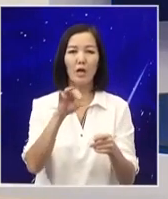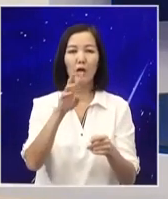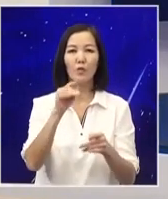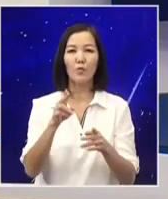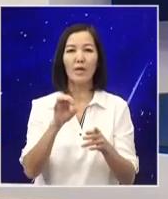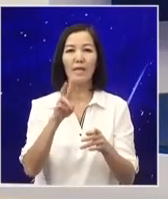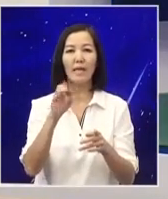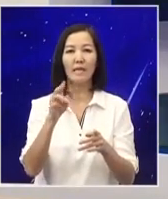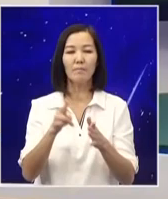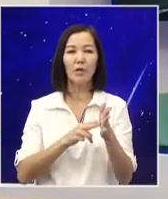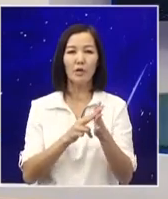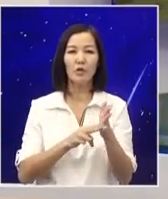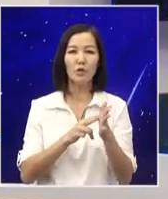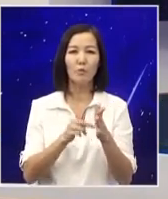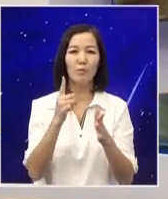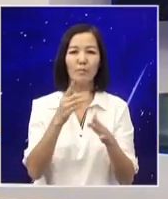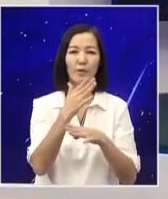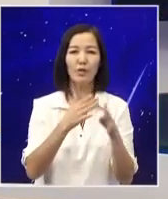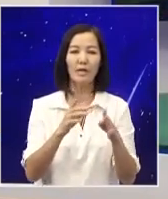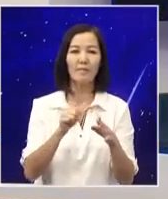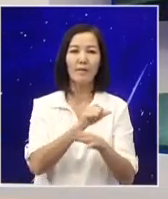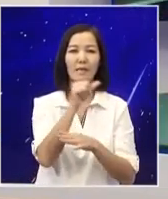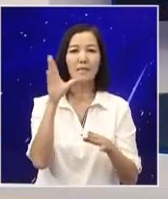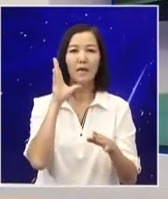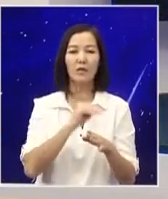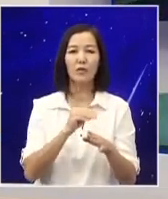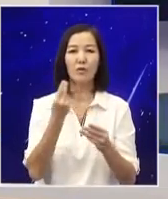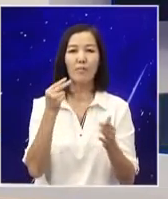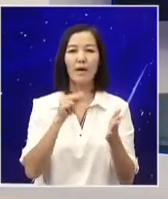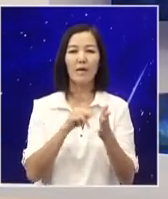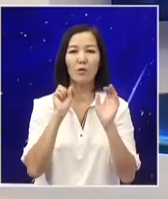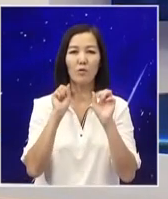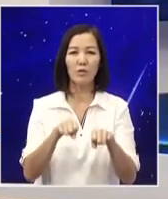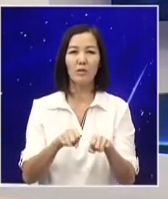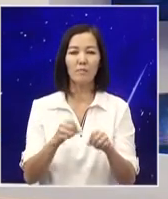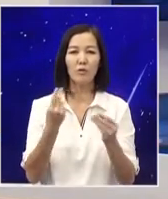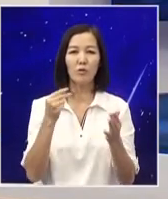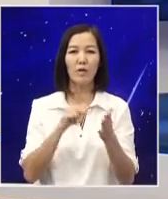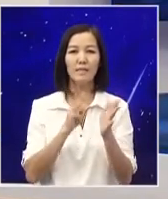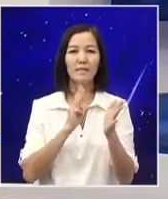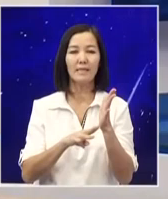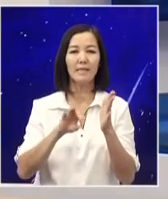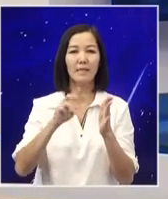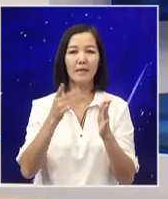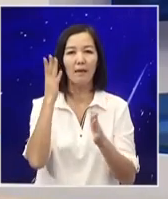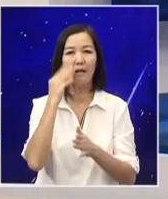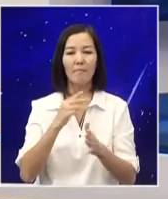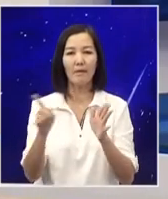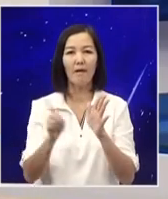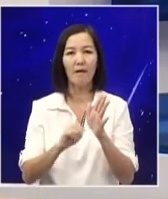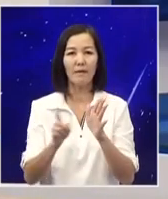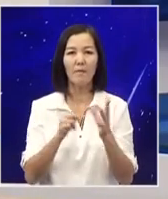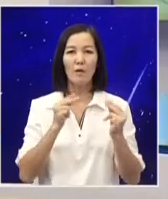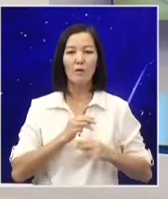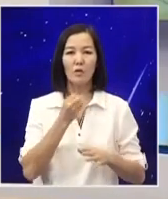жүрдек пойызы екі ортаға 1,5 сағат жүреді. Бастысы баға қол жетімділігі. Жолақы 80 теңге. Алматыға қатынап жұмыс